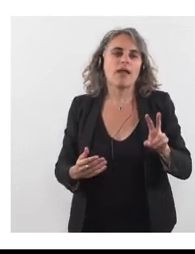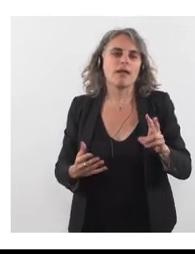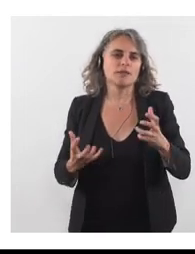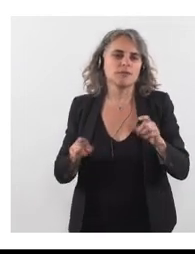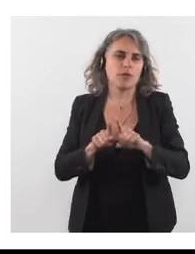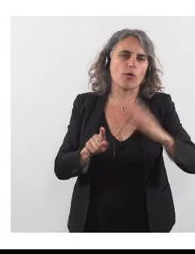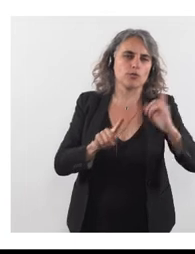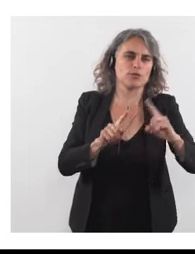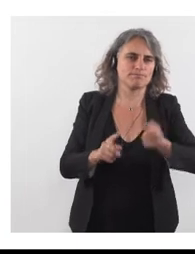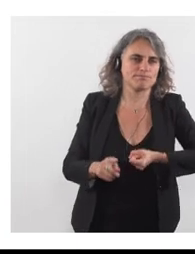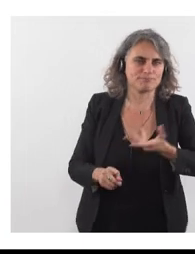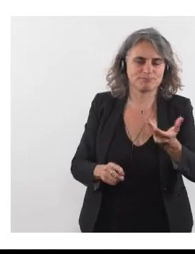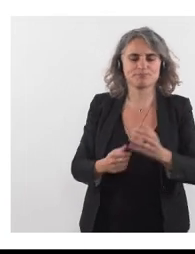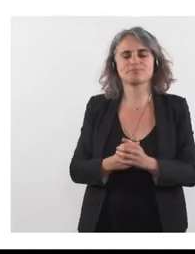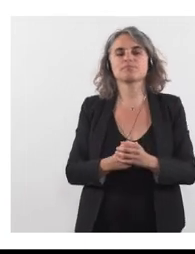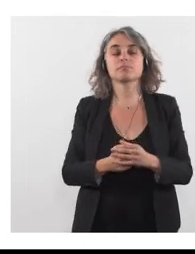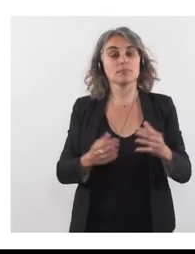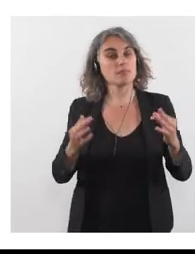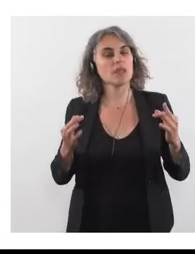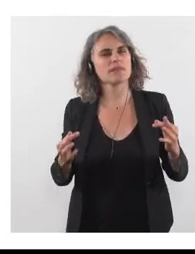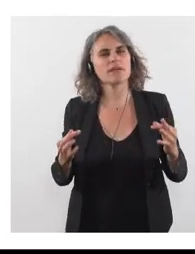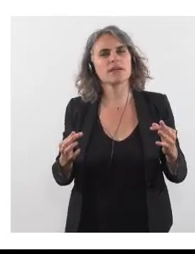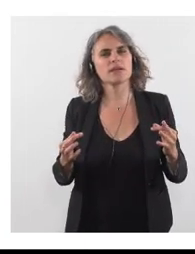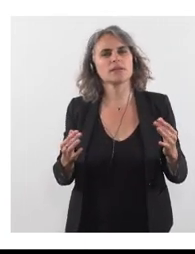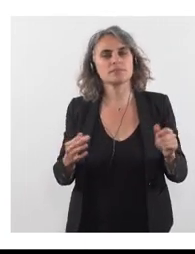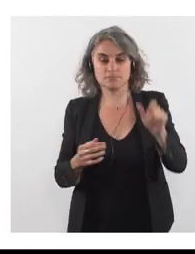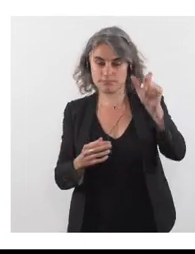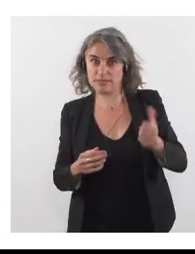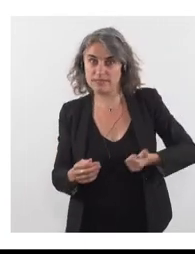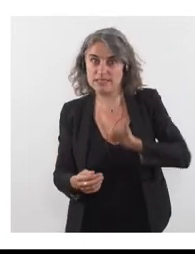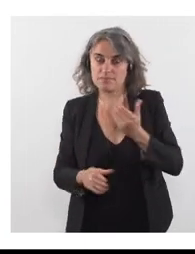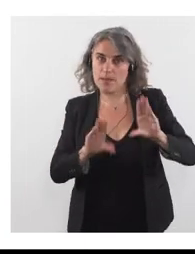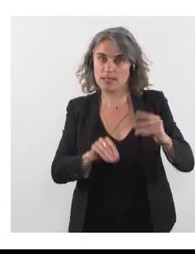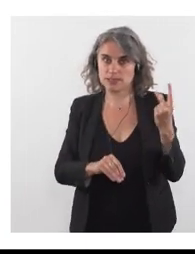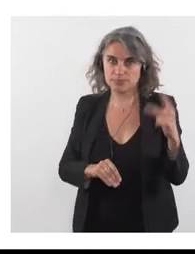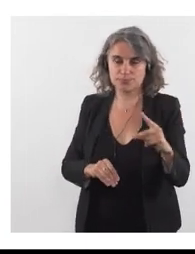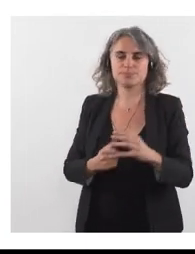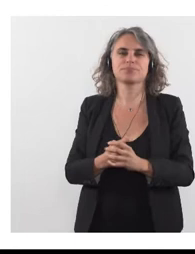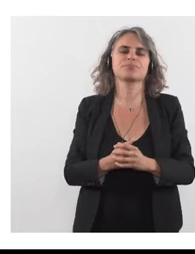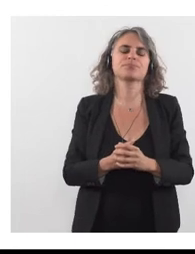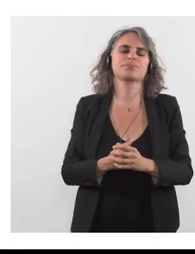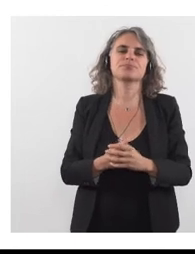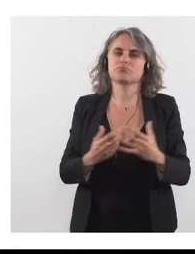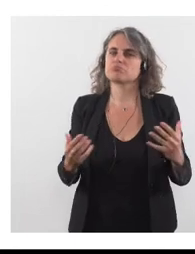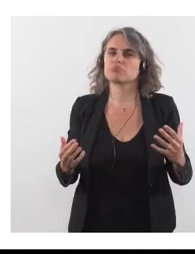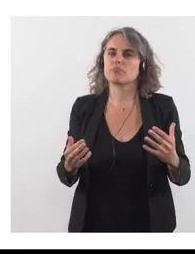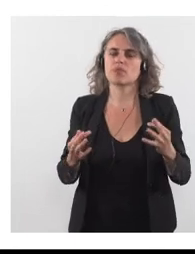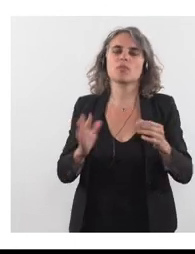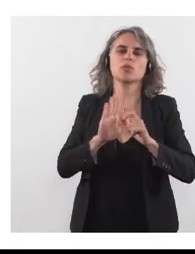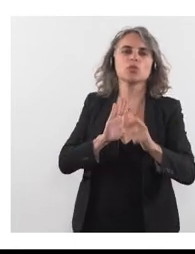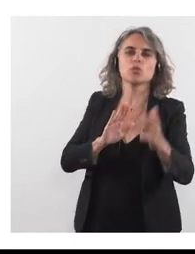question de la position et de la place de la victime, et là sur des procédures